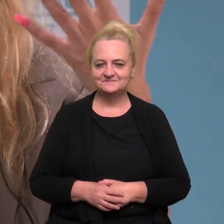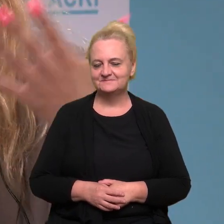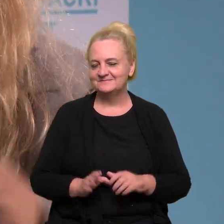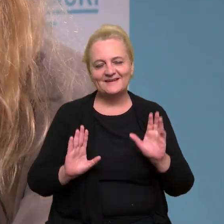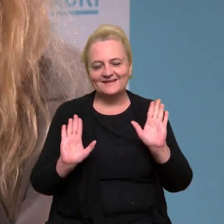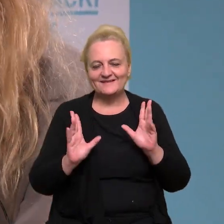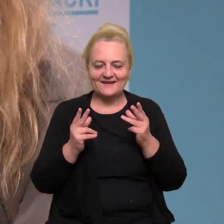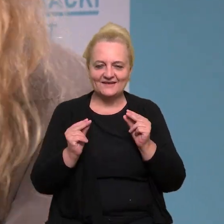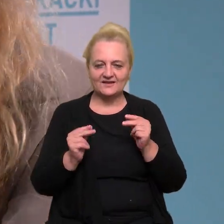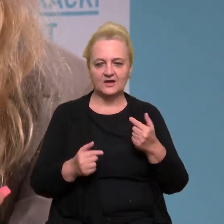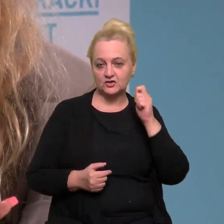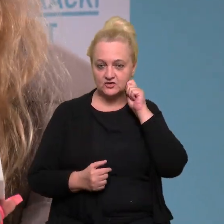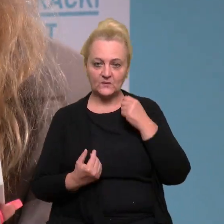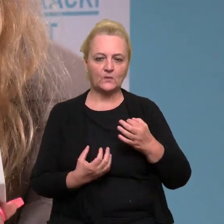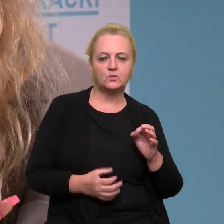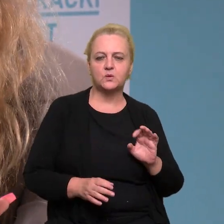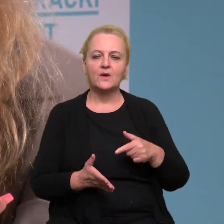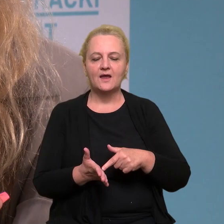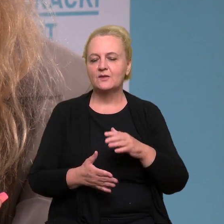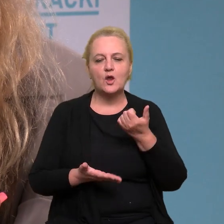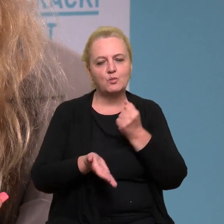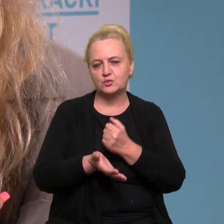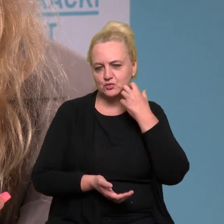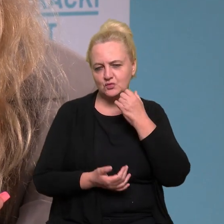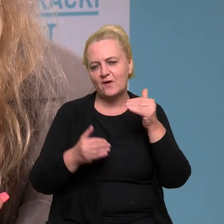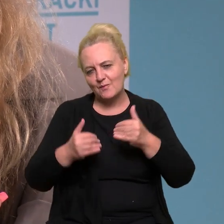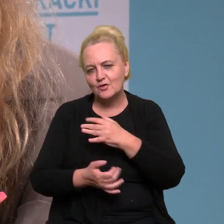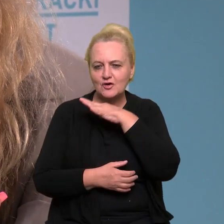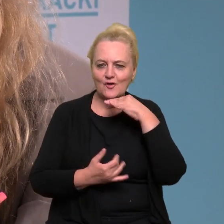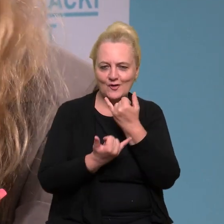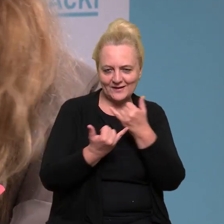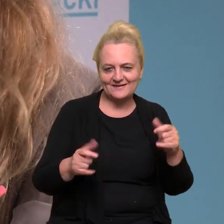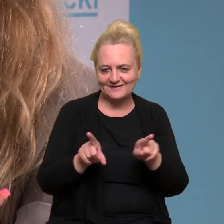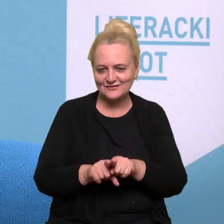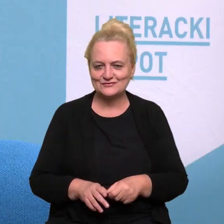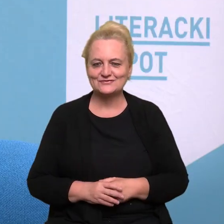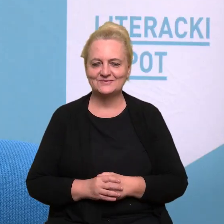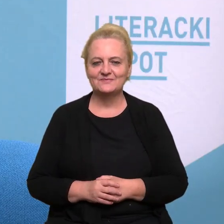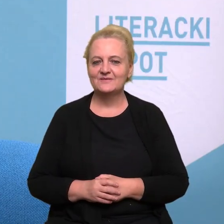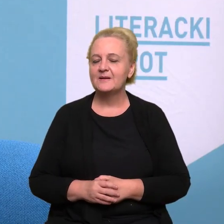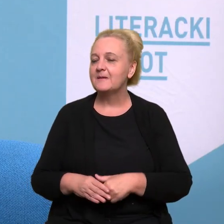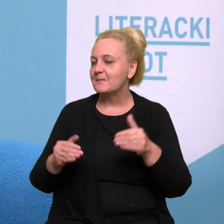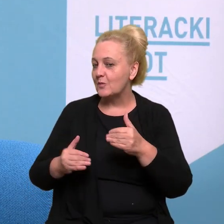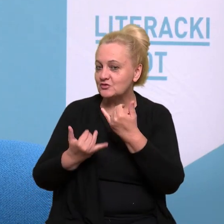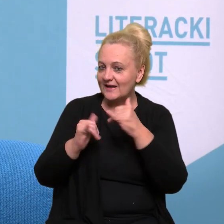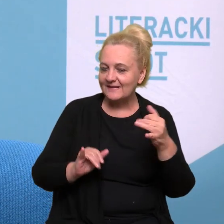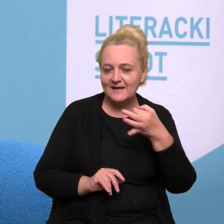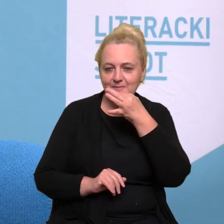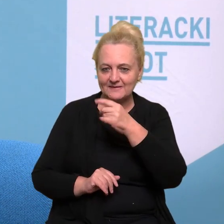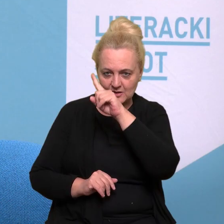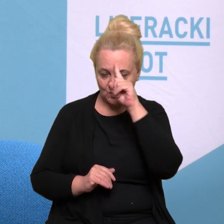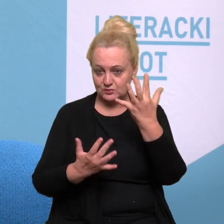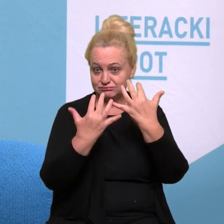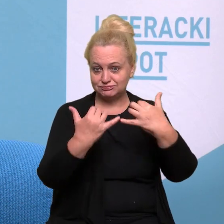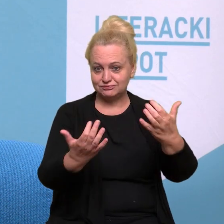Nie, nie, no, cizie nie muszą zawsze być na różowo, mogą też się ubrać inaczej. Dobrze, może w takim razie jakieś inne pytanie z